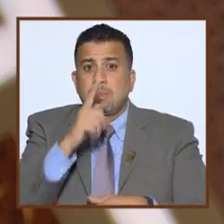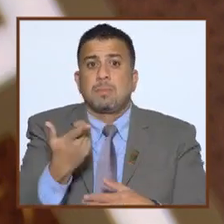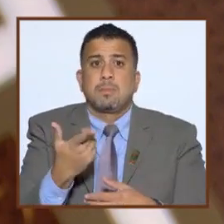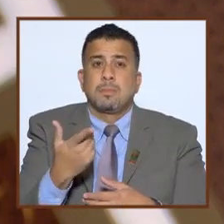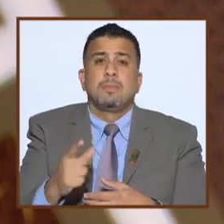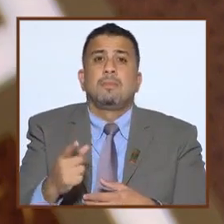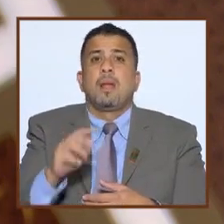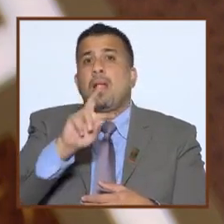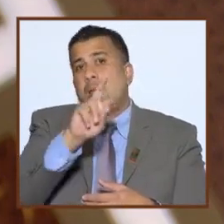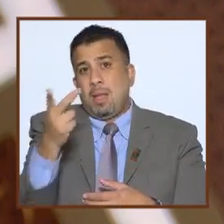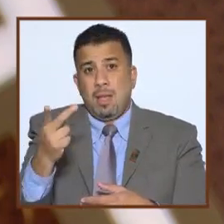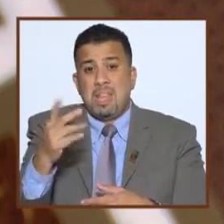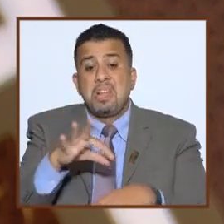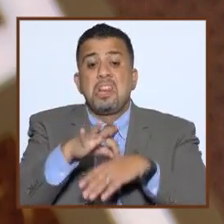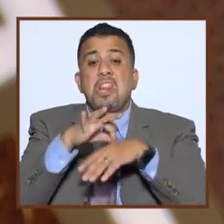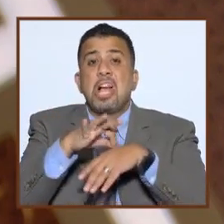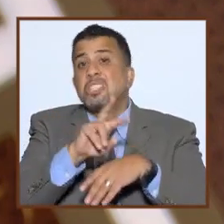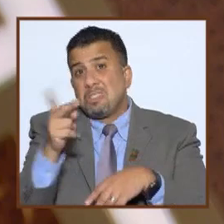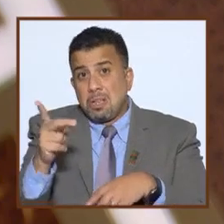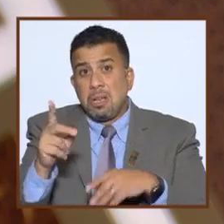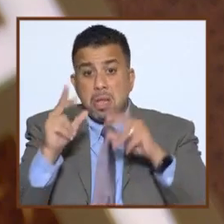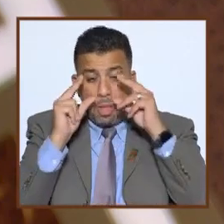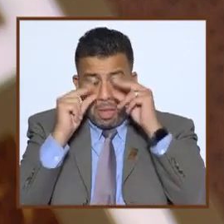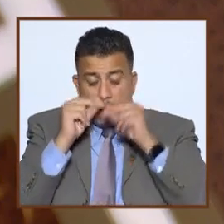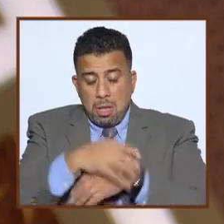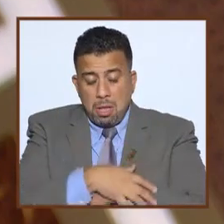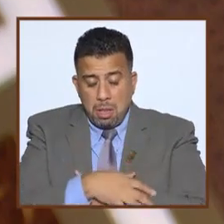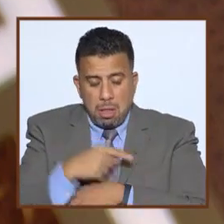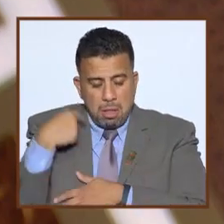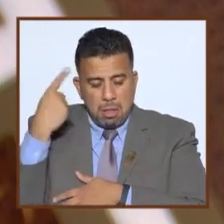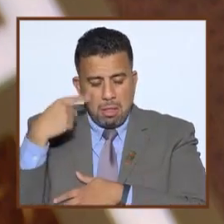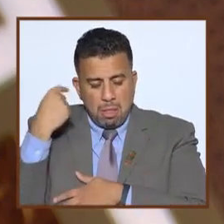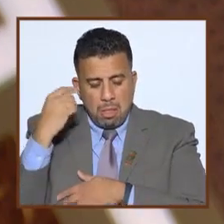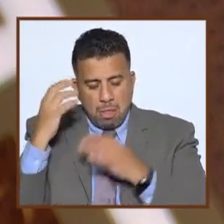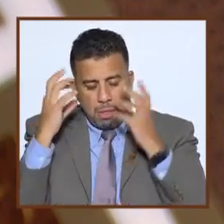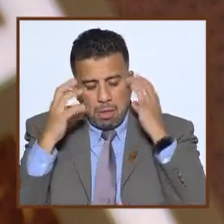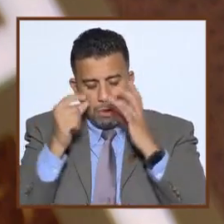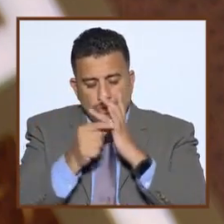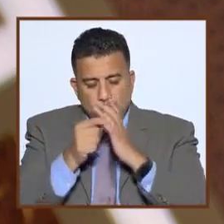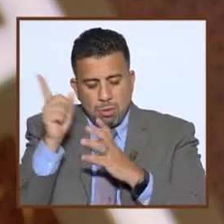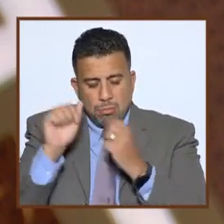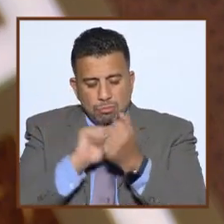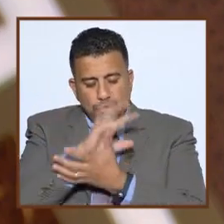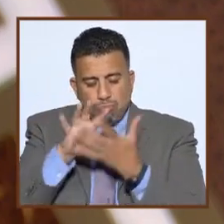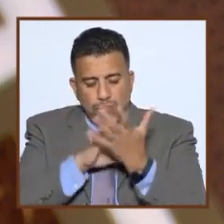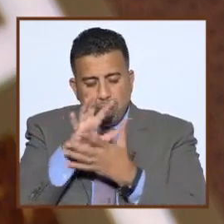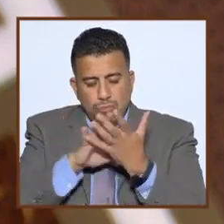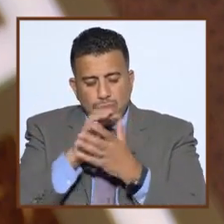شوش اكثر شوش اكثر يعني يسرح اكثر يختلفون ولذلك يترك هذا بارك الله فيك